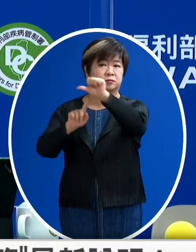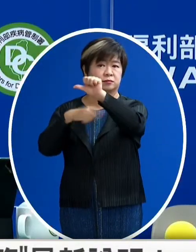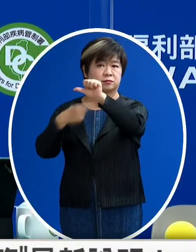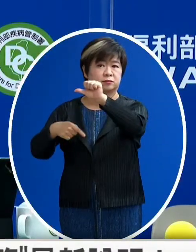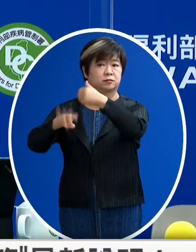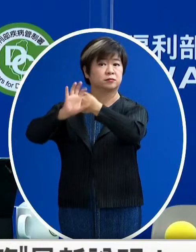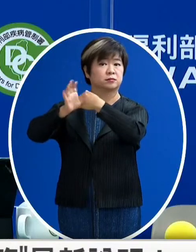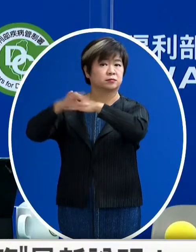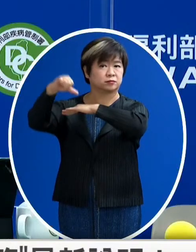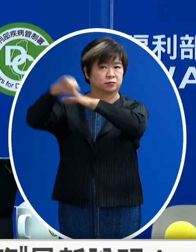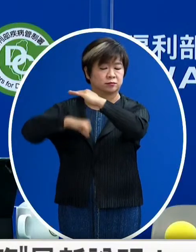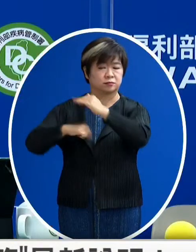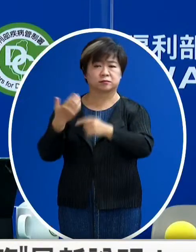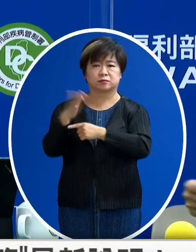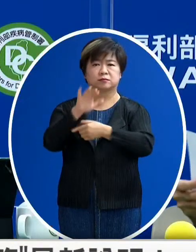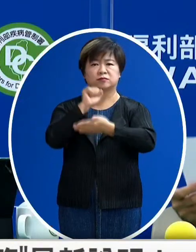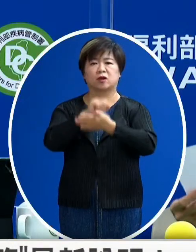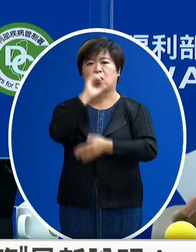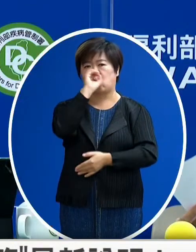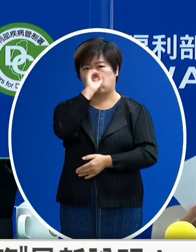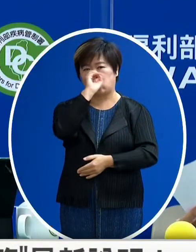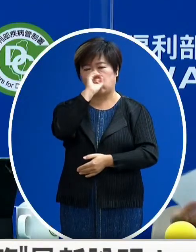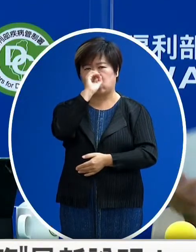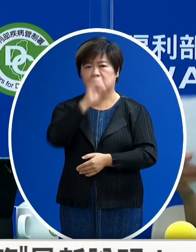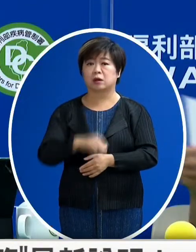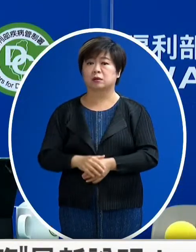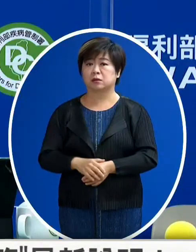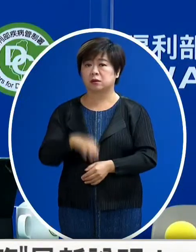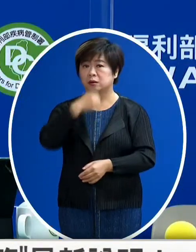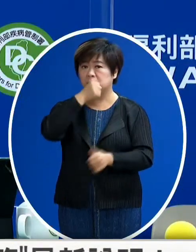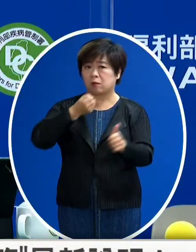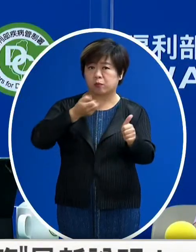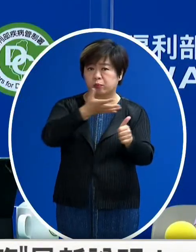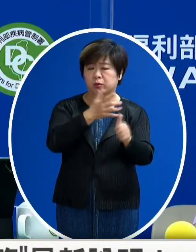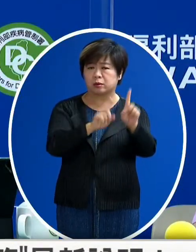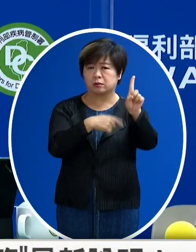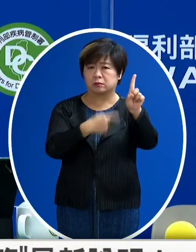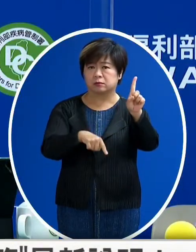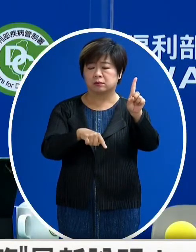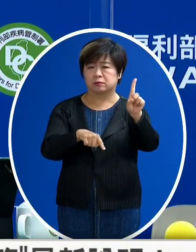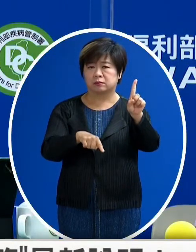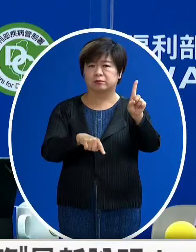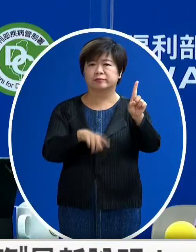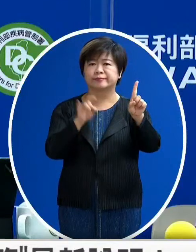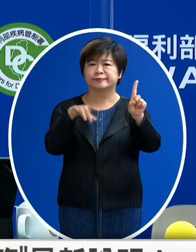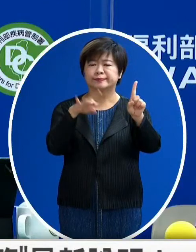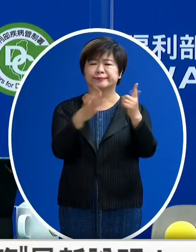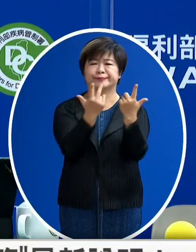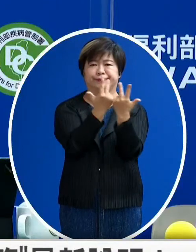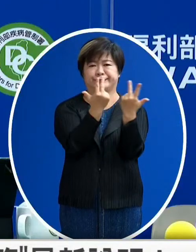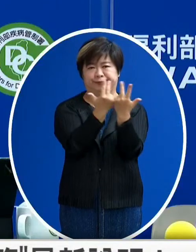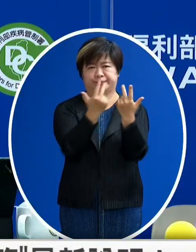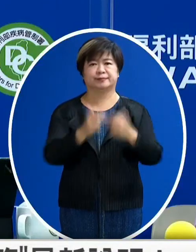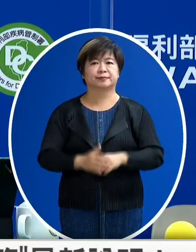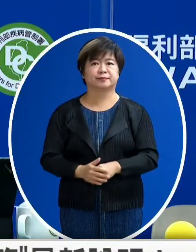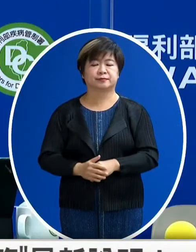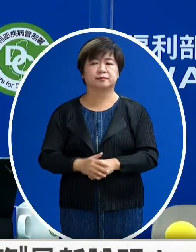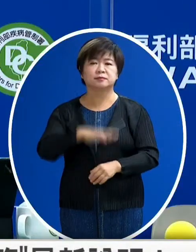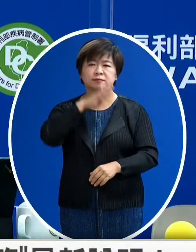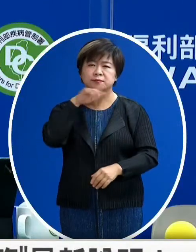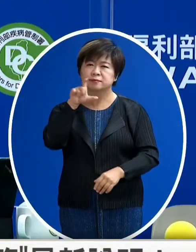外移入没有死亡的个案。那这一位本土的案例是在新北市，那他